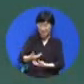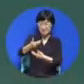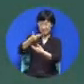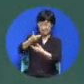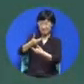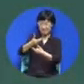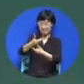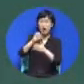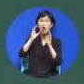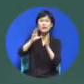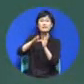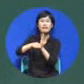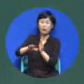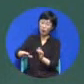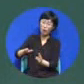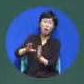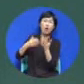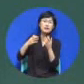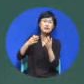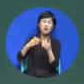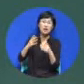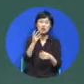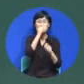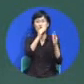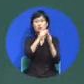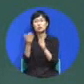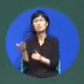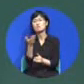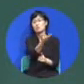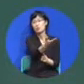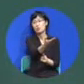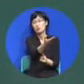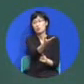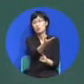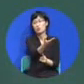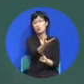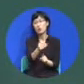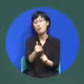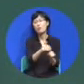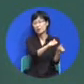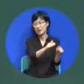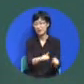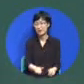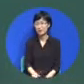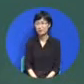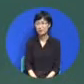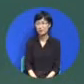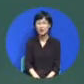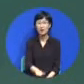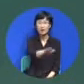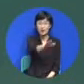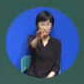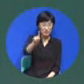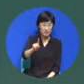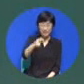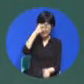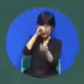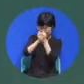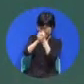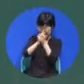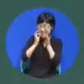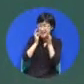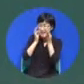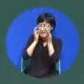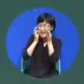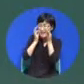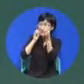son and then she devoted him to the 아니에요. temple. That's not easy. 여러분 대부분 사람들 기도 응답 오면 달라져요. Most people